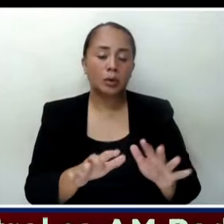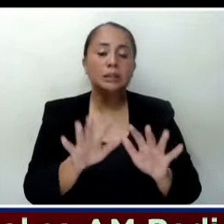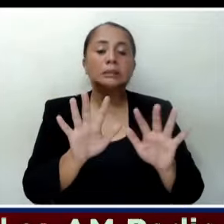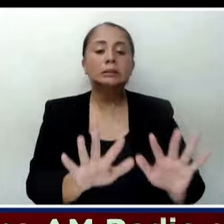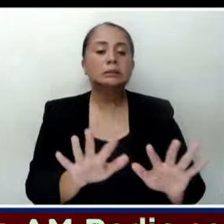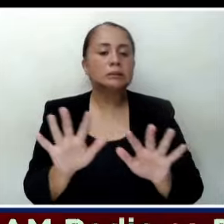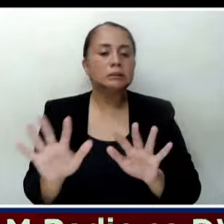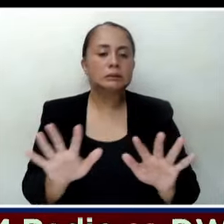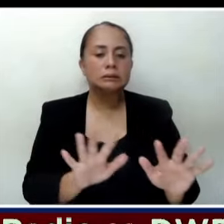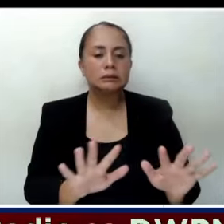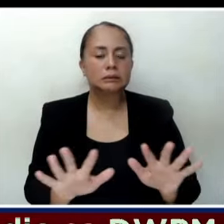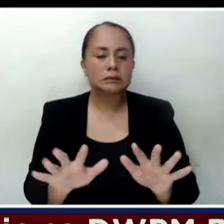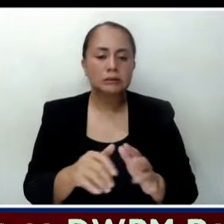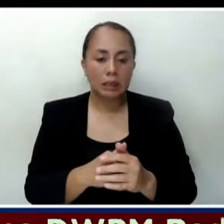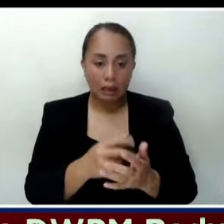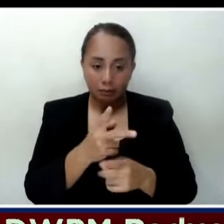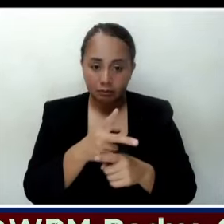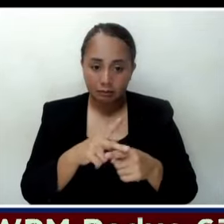Easy. May matalas ka?